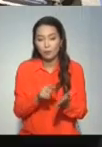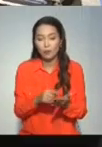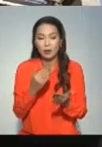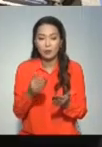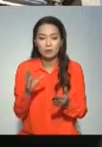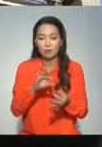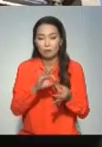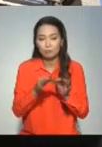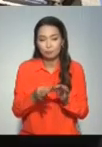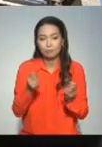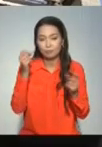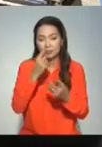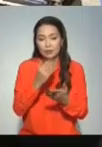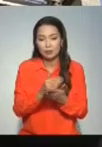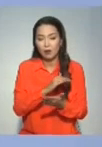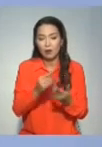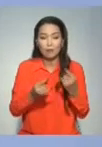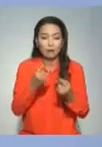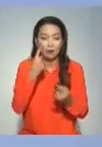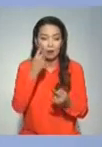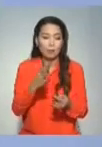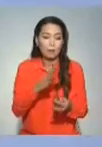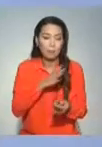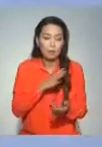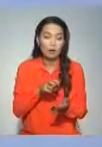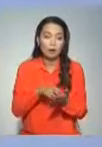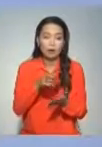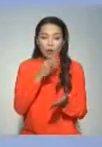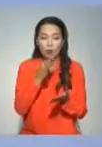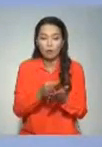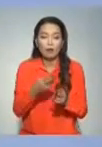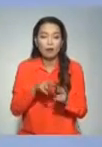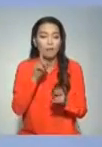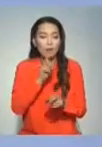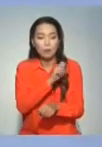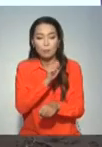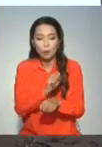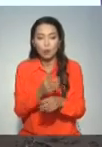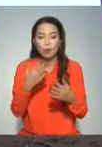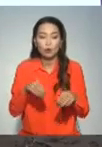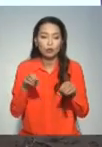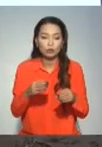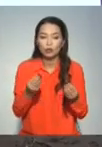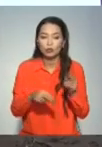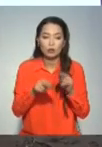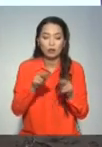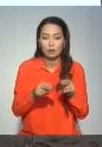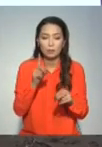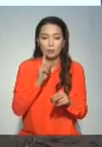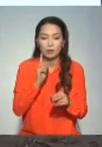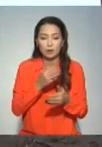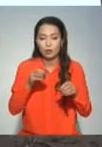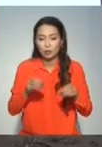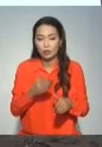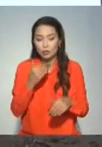был определен. На официальный запрос телеканала «Астана» в СПК ответили, что заморозили проект из-за нерешенного вопроса по коммуникациям.